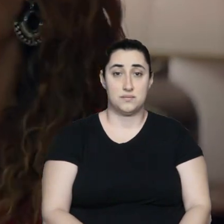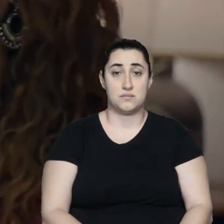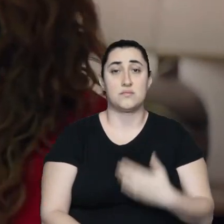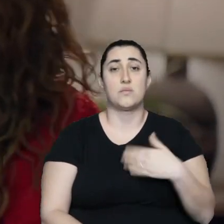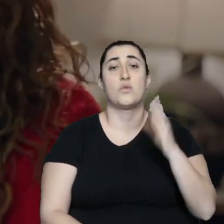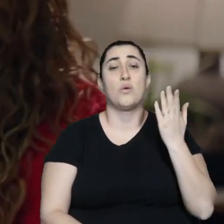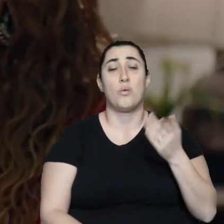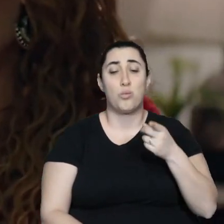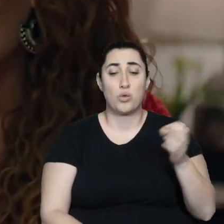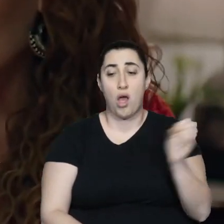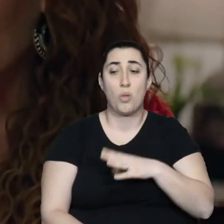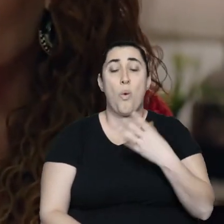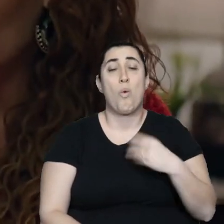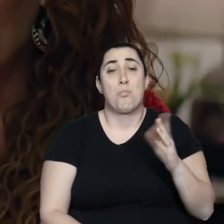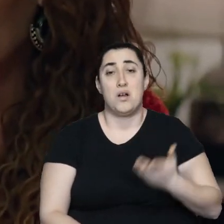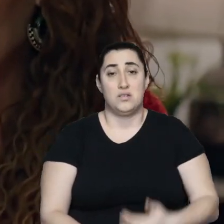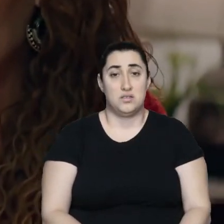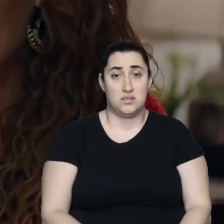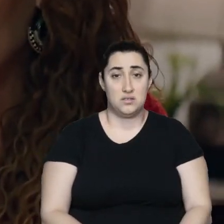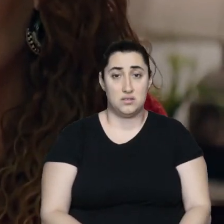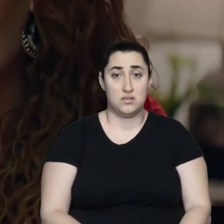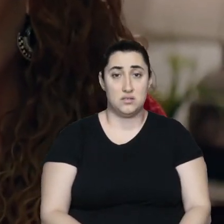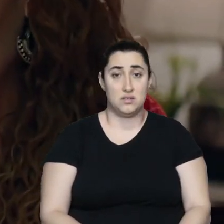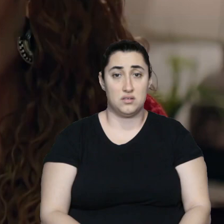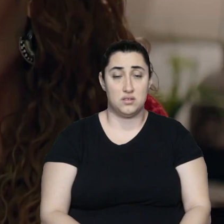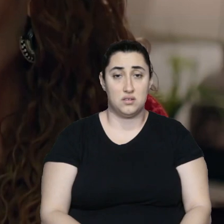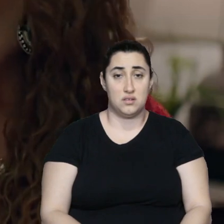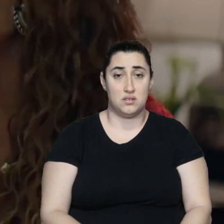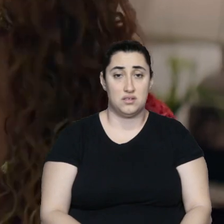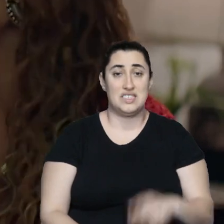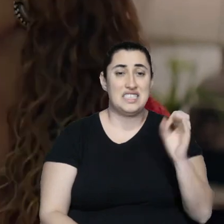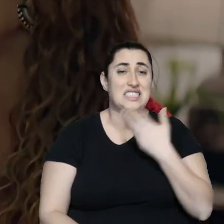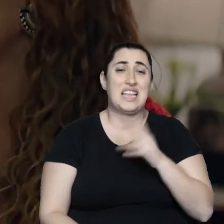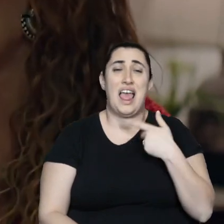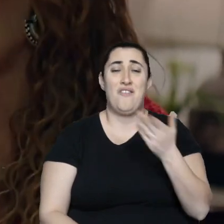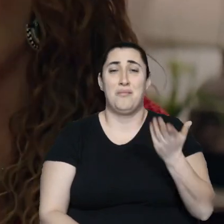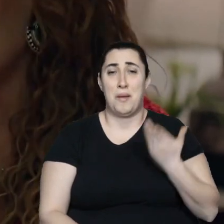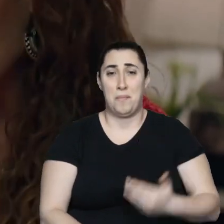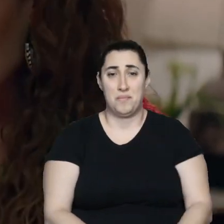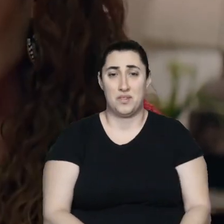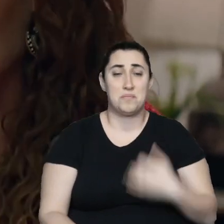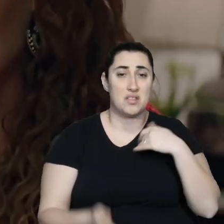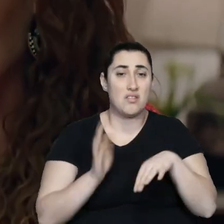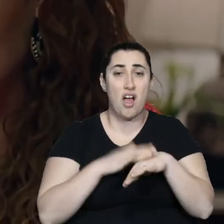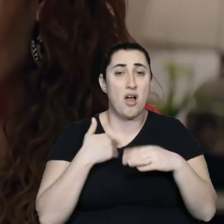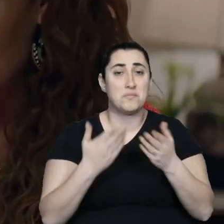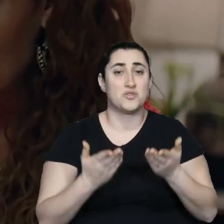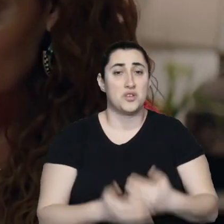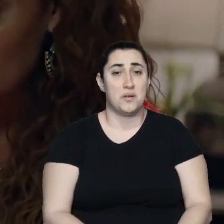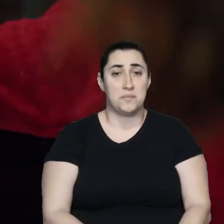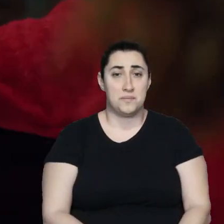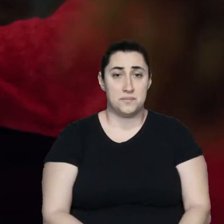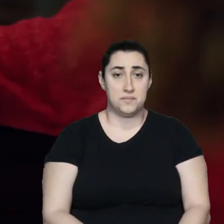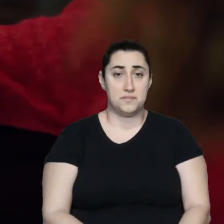Yok ya, böyle şeyler de öyle pat diye çöpe atılmaz ki. Hiç sevmem ben böyle şeyleri. Ne yapacağım ben bununla?